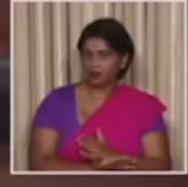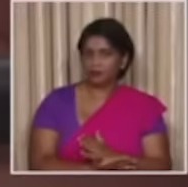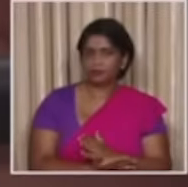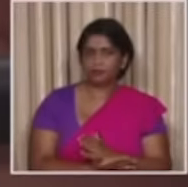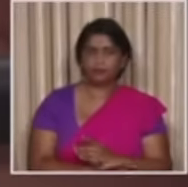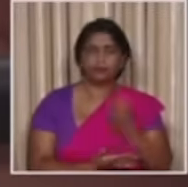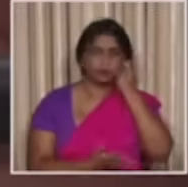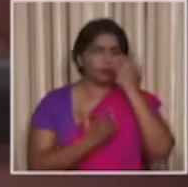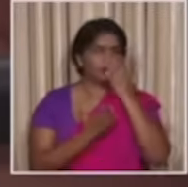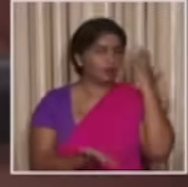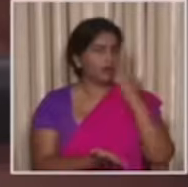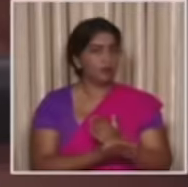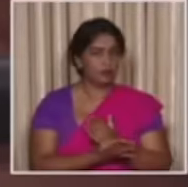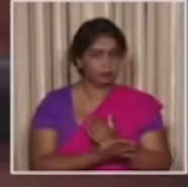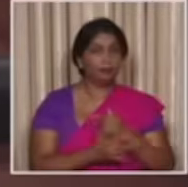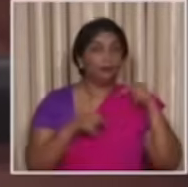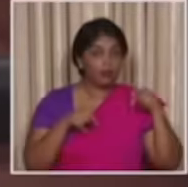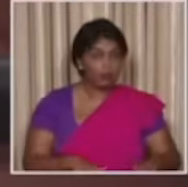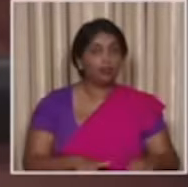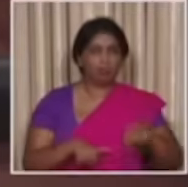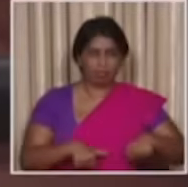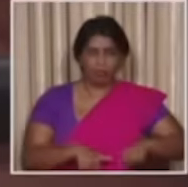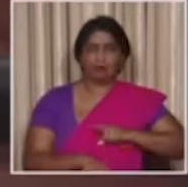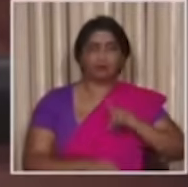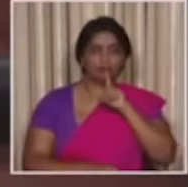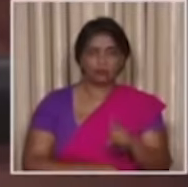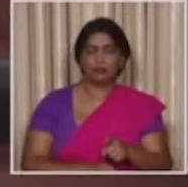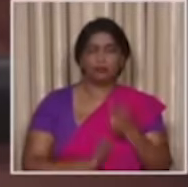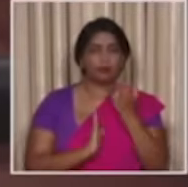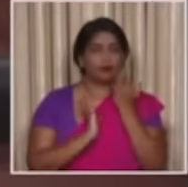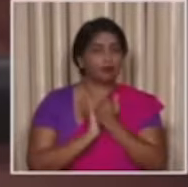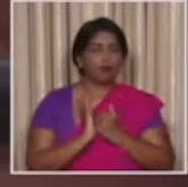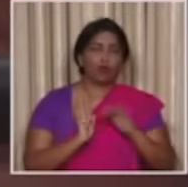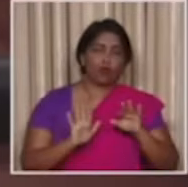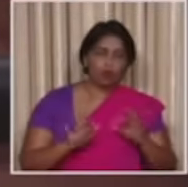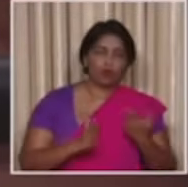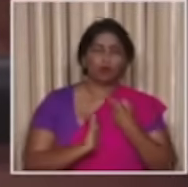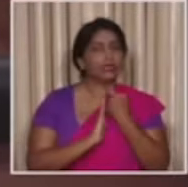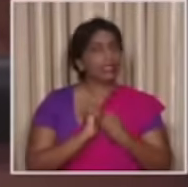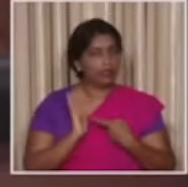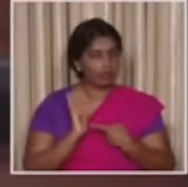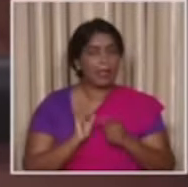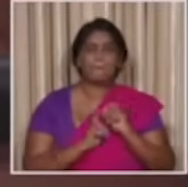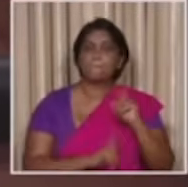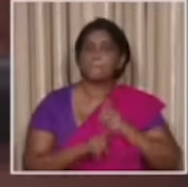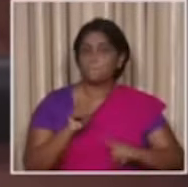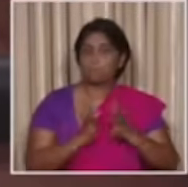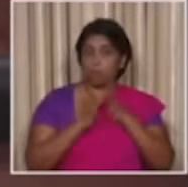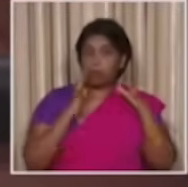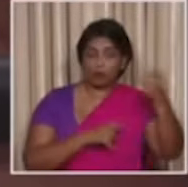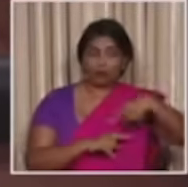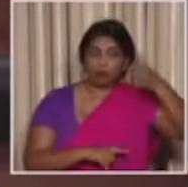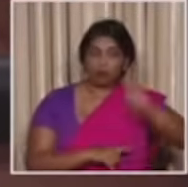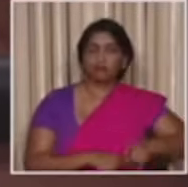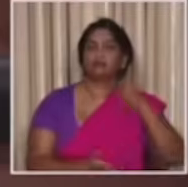ඒ ස්ථාවර නියෝගය අත්හිටුවලා දැන් දැනුම් දෙනවා. දැන් ස්ථාවර නියෝගවල තියෙන ඕනෑම ස්ථාවර නියෝගයක් පාර්ලිමේන්තුවේ බහුතර යෝජනා